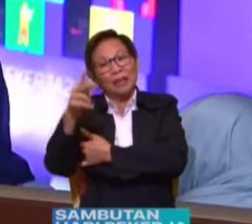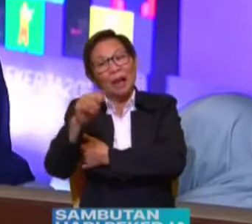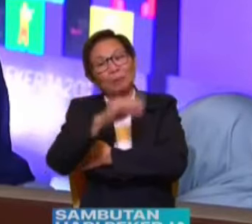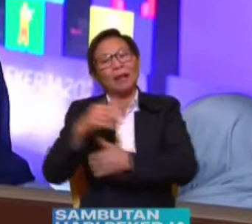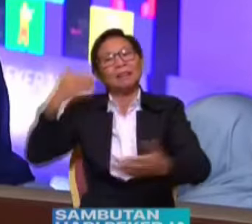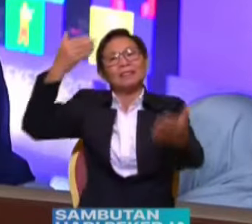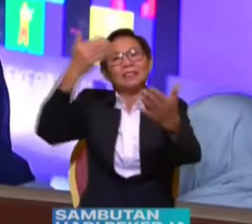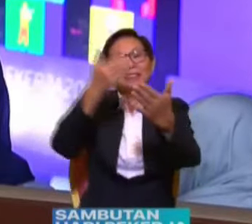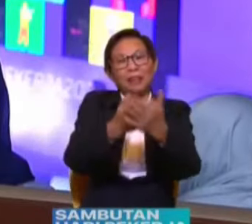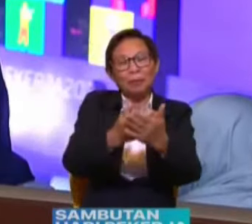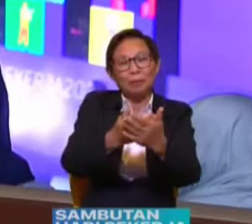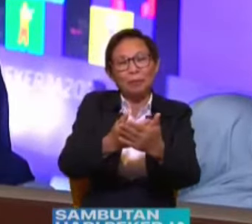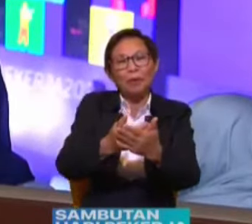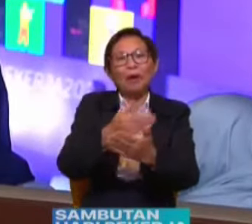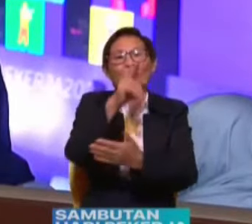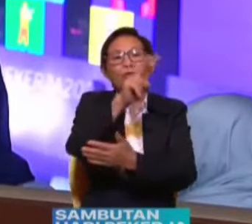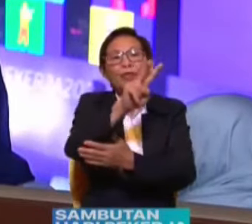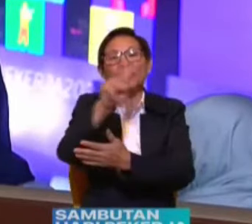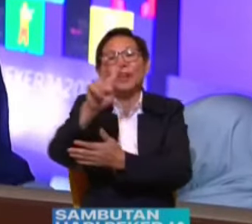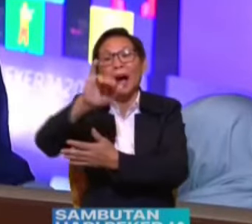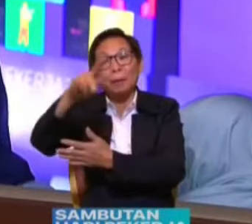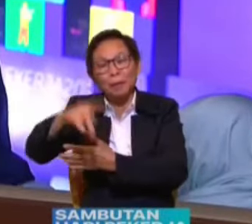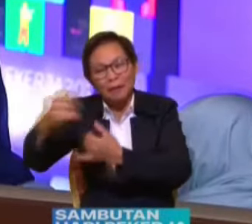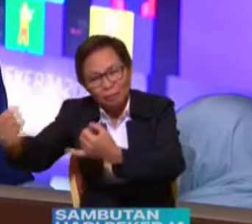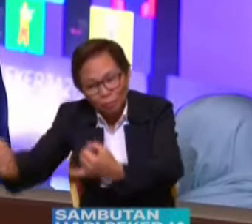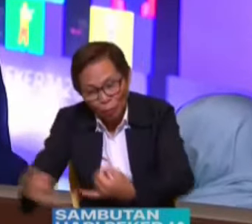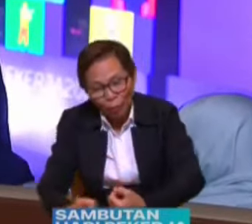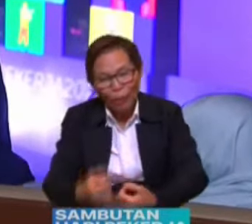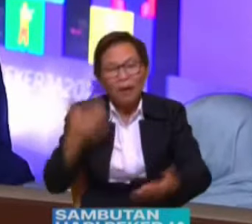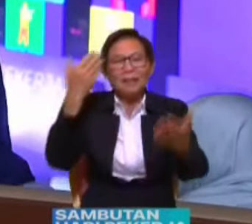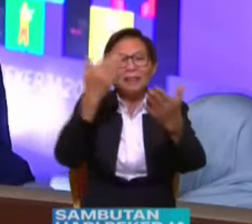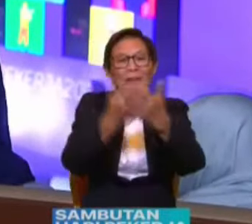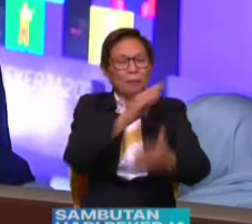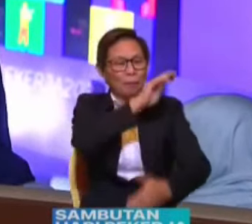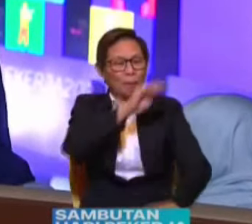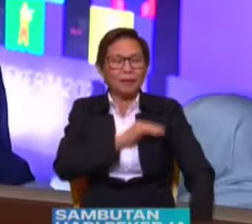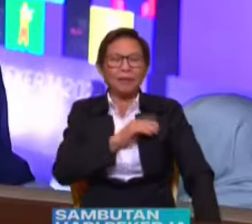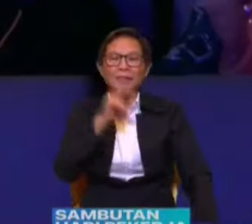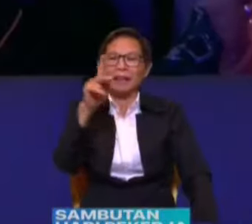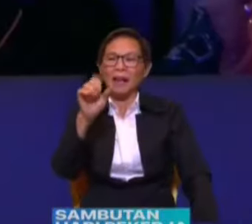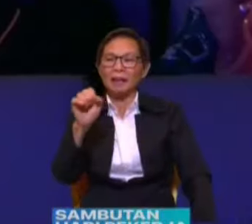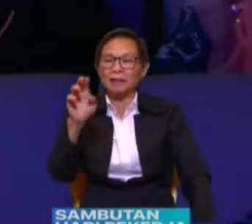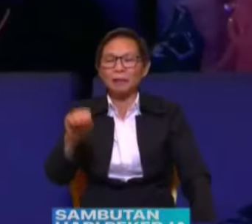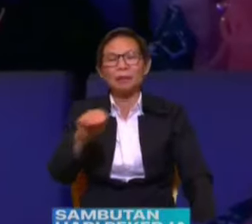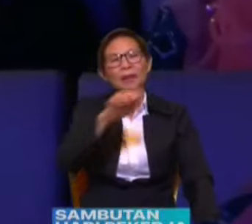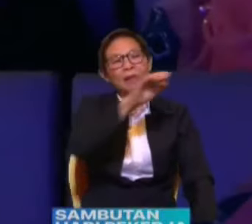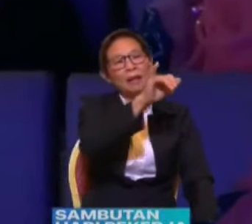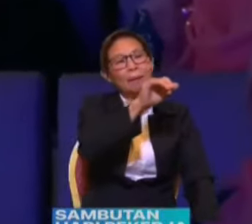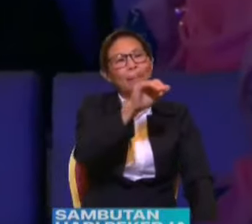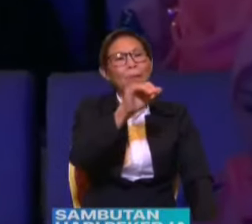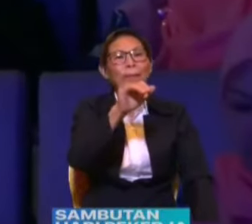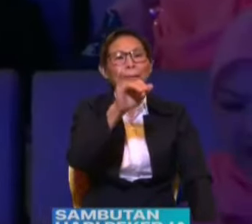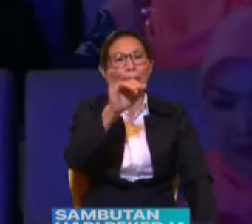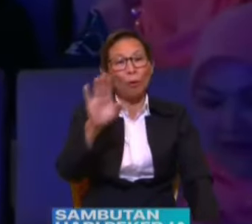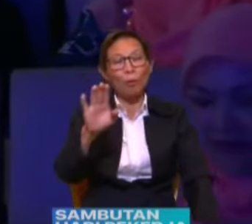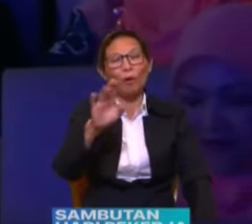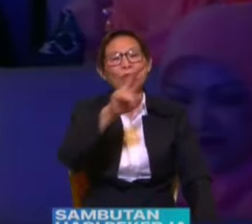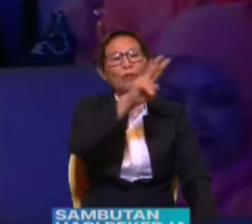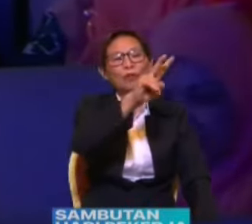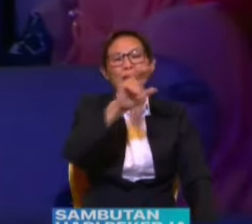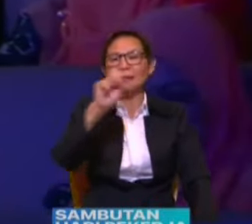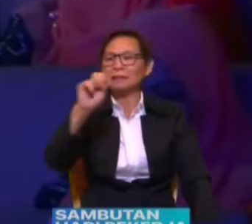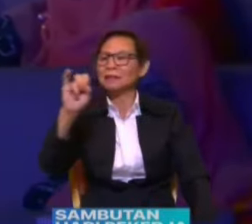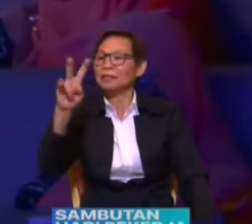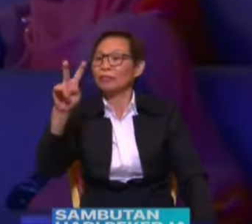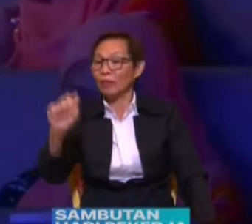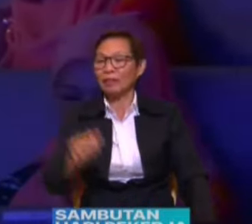ketibaan div-div jemputan, juga ketibaan Menteri Sumber Manusia Yang Berhormat V. Siva Kumar, dan juga sebentar